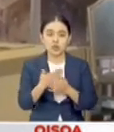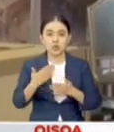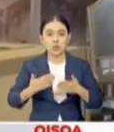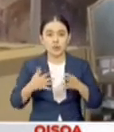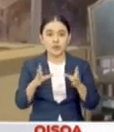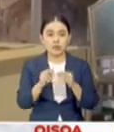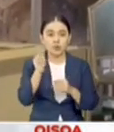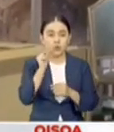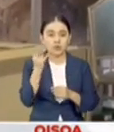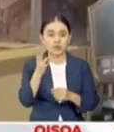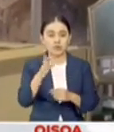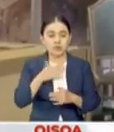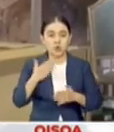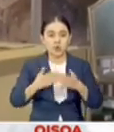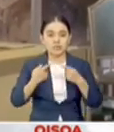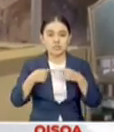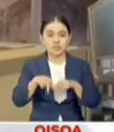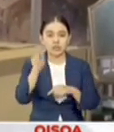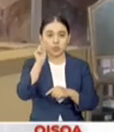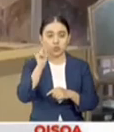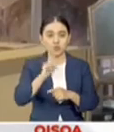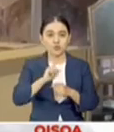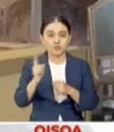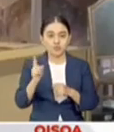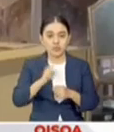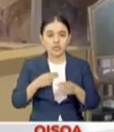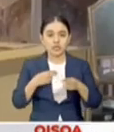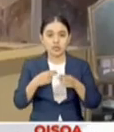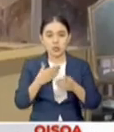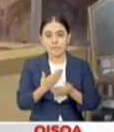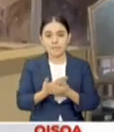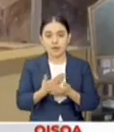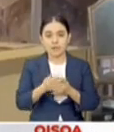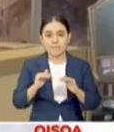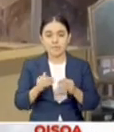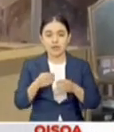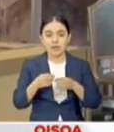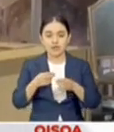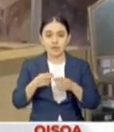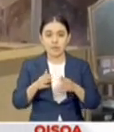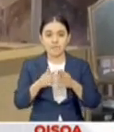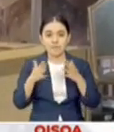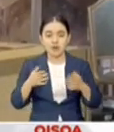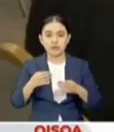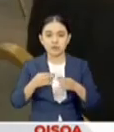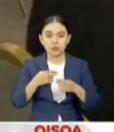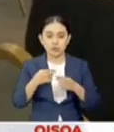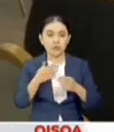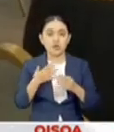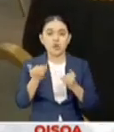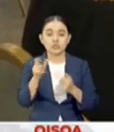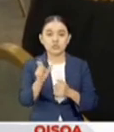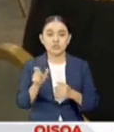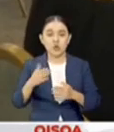bilan o'rganish kerak bo'lgan robot texnikalarini o'rganib kelish xirurgiyada, masalan, mikroxirurgiyani, makroxirurgiyani hozir insonlar